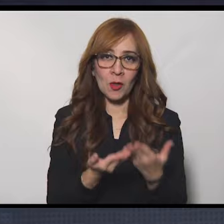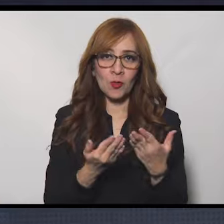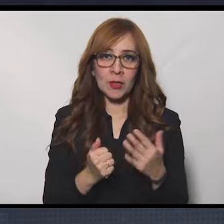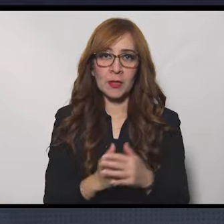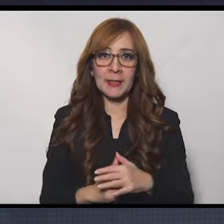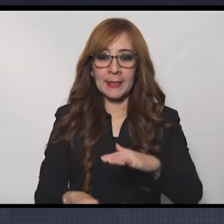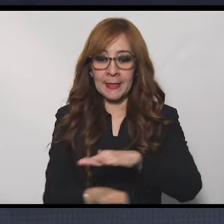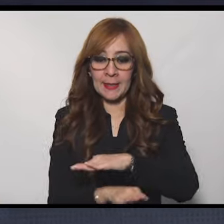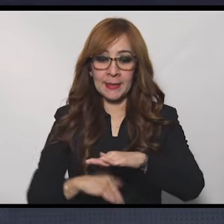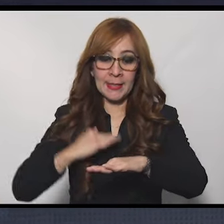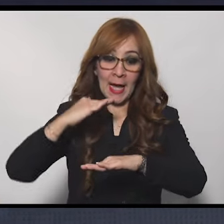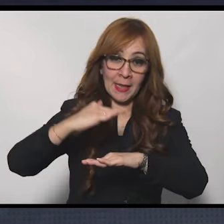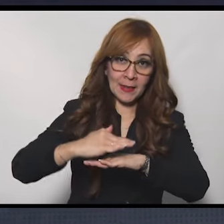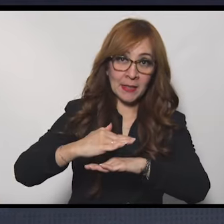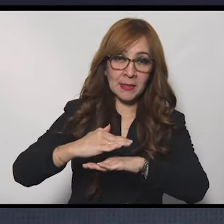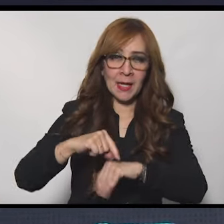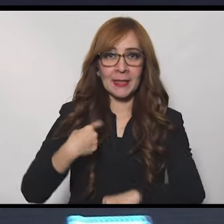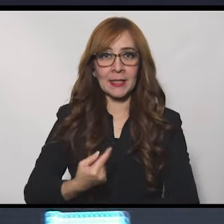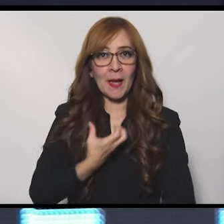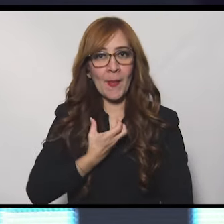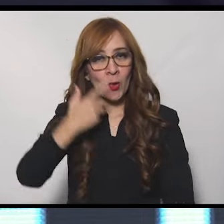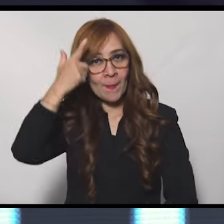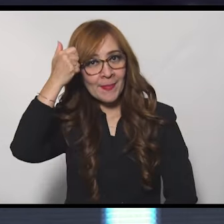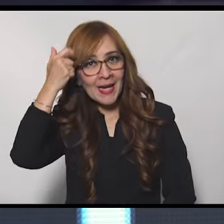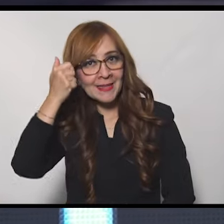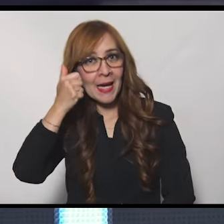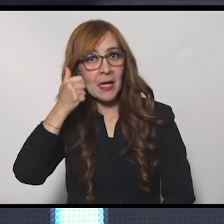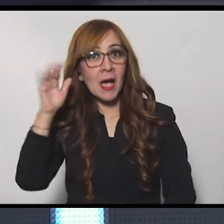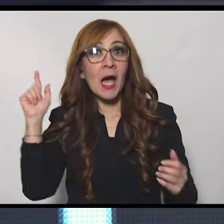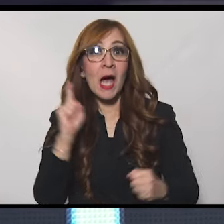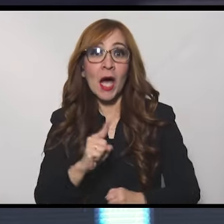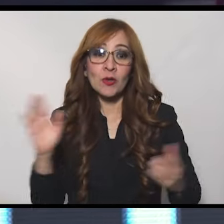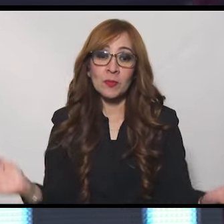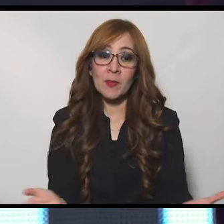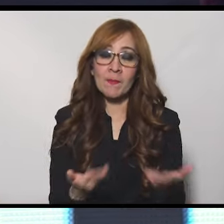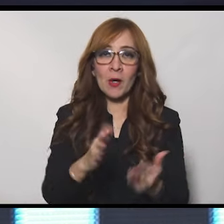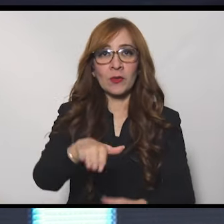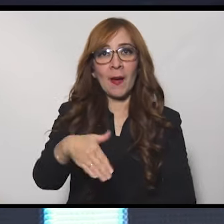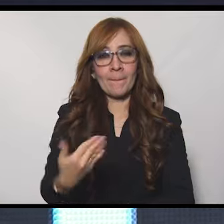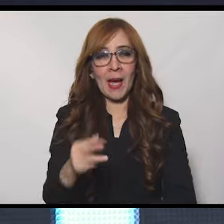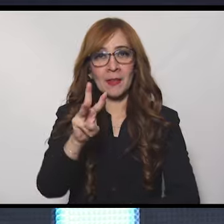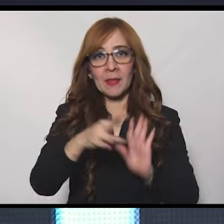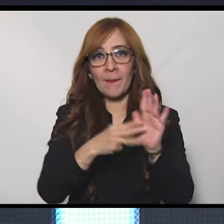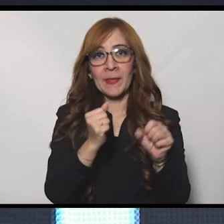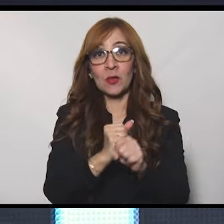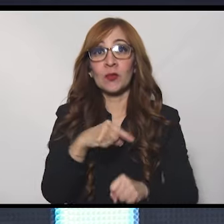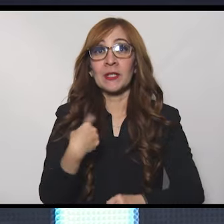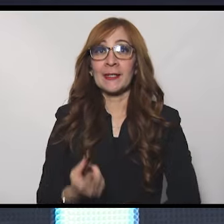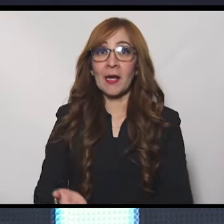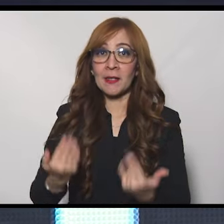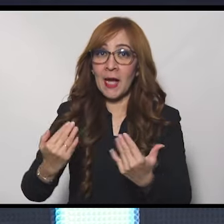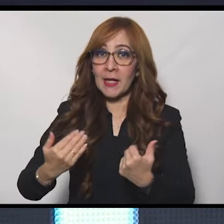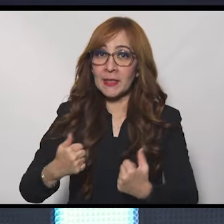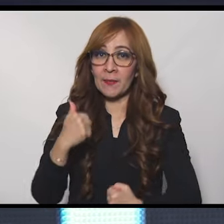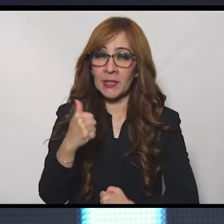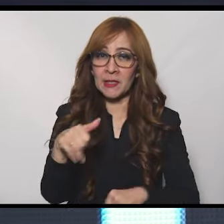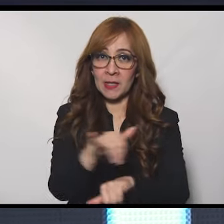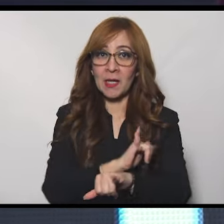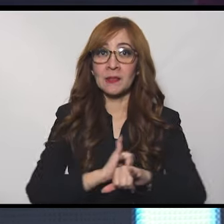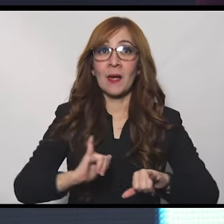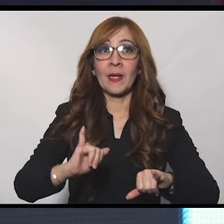atas pondasi itu. And we learn about what to build. Dan selama 3 minggu kita diajak untuk dapat